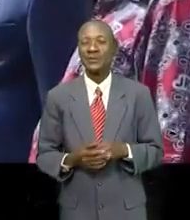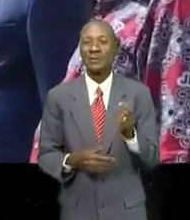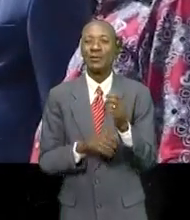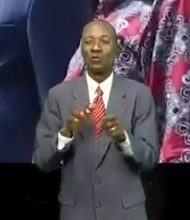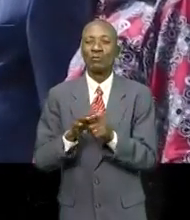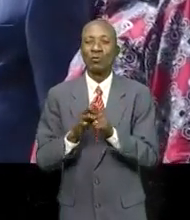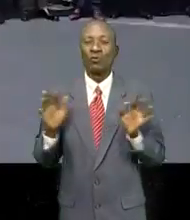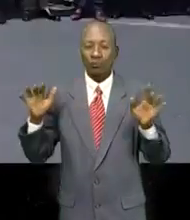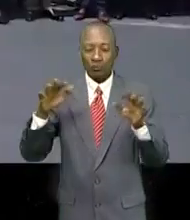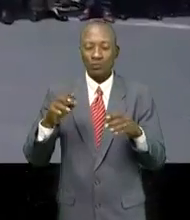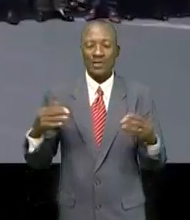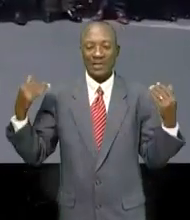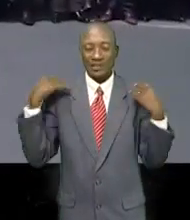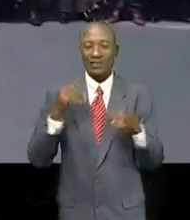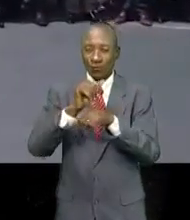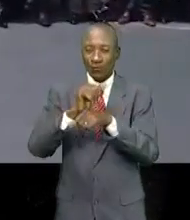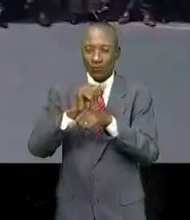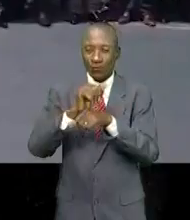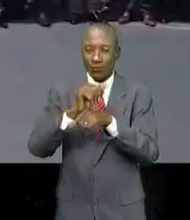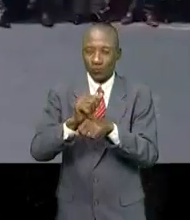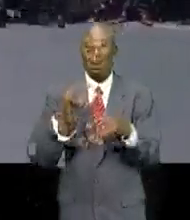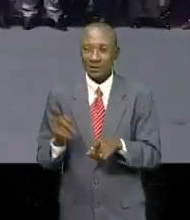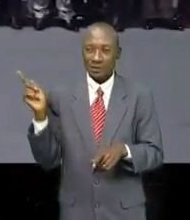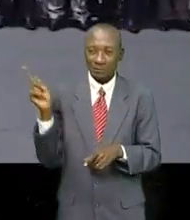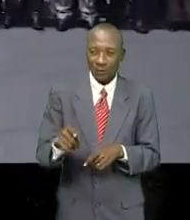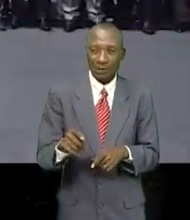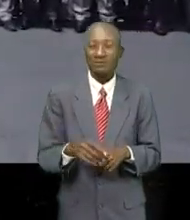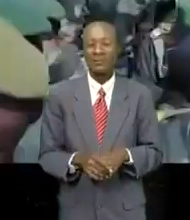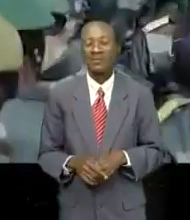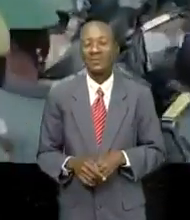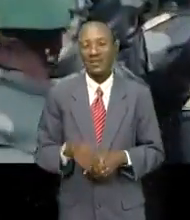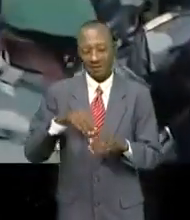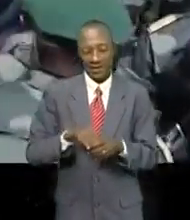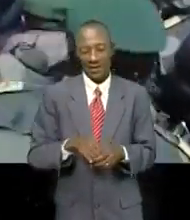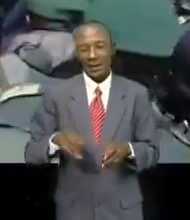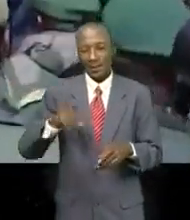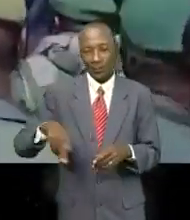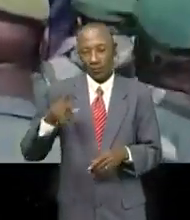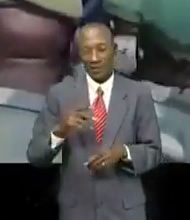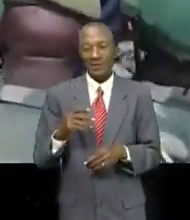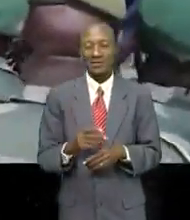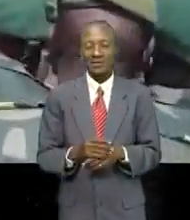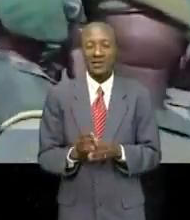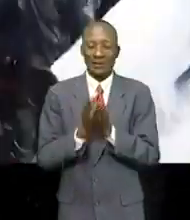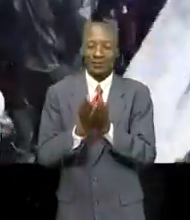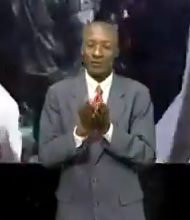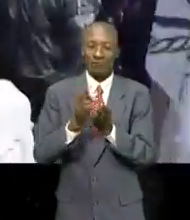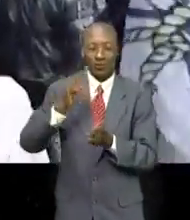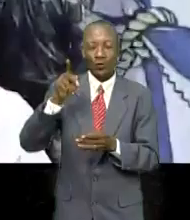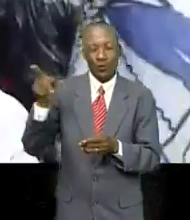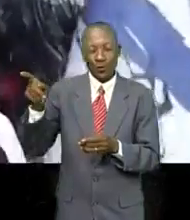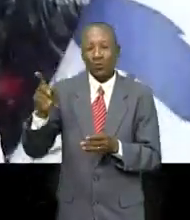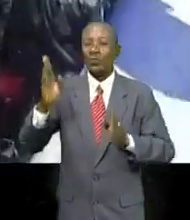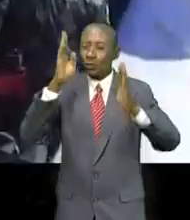aussi, saluer son arrivée dans une province déchirée. Après des affrontements armés imposés illégalement aux pauvres innocents. Karli